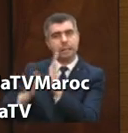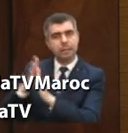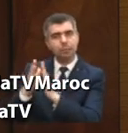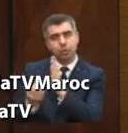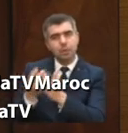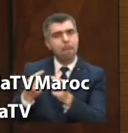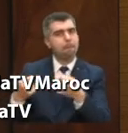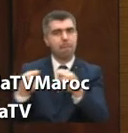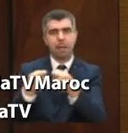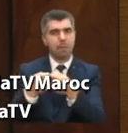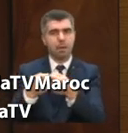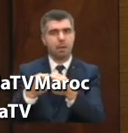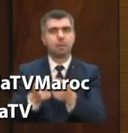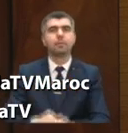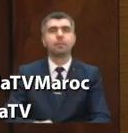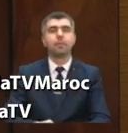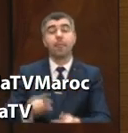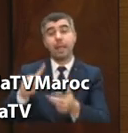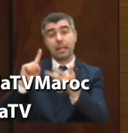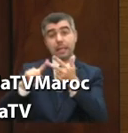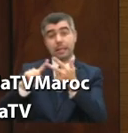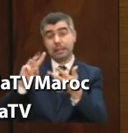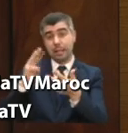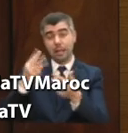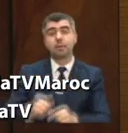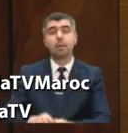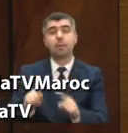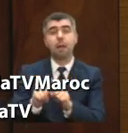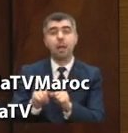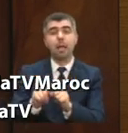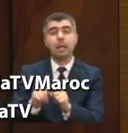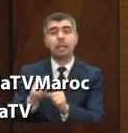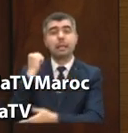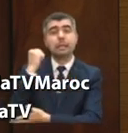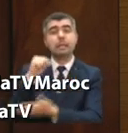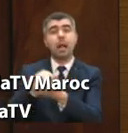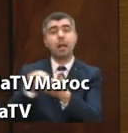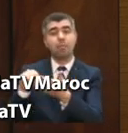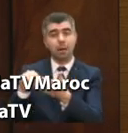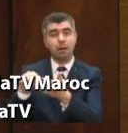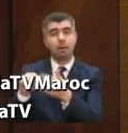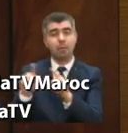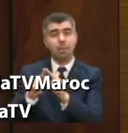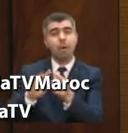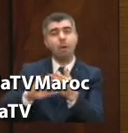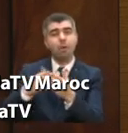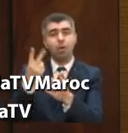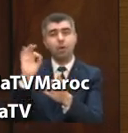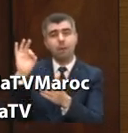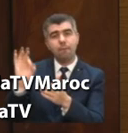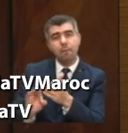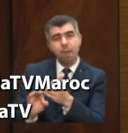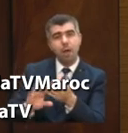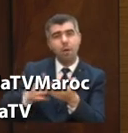للضمان الاجتماعي. ثالثا، إقرار الإعفاء من الضريبة على الدخل لكل تعويض صرف لفائدة